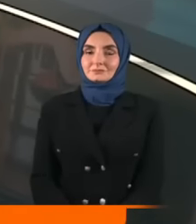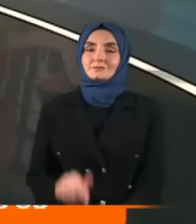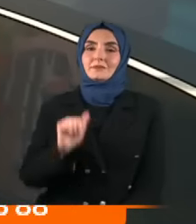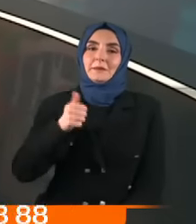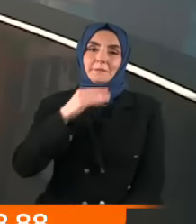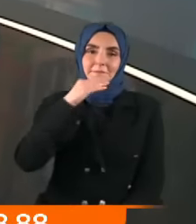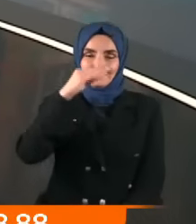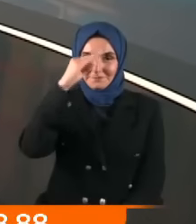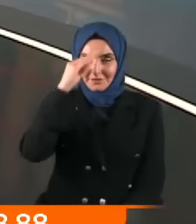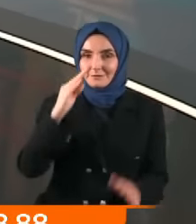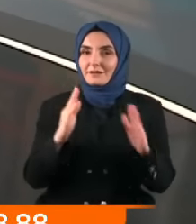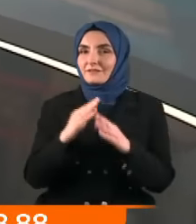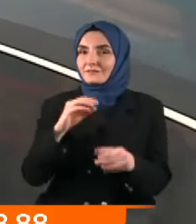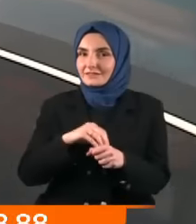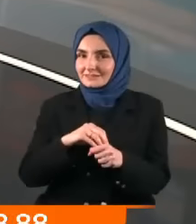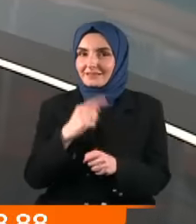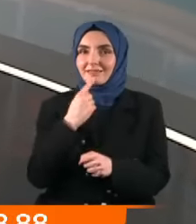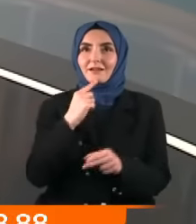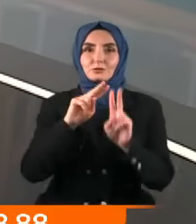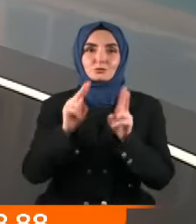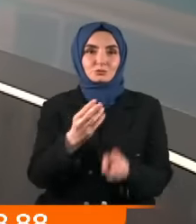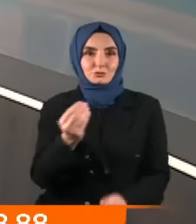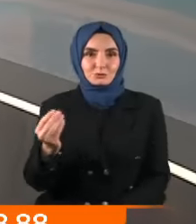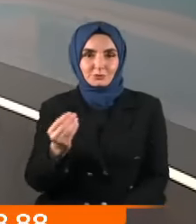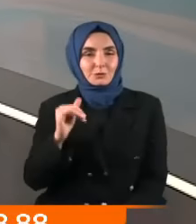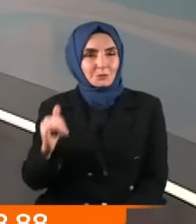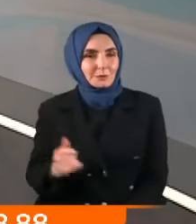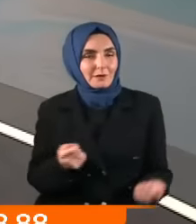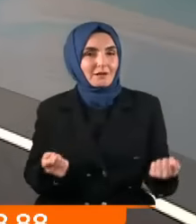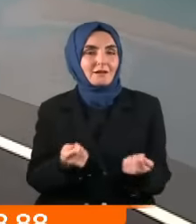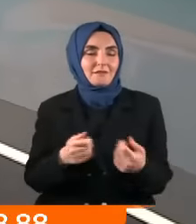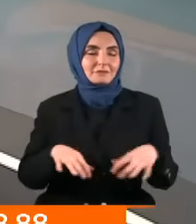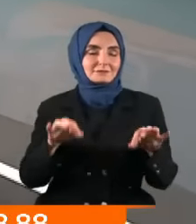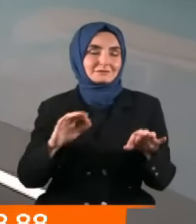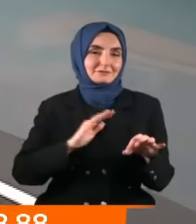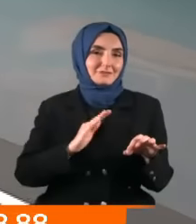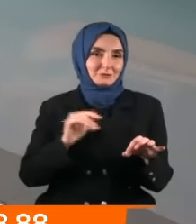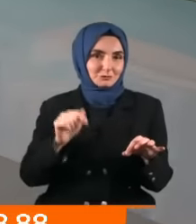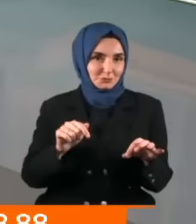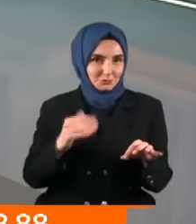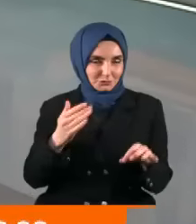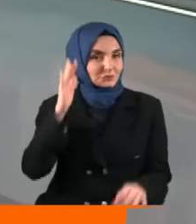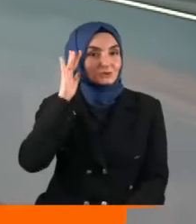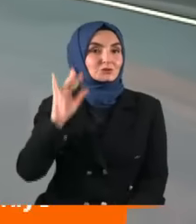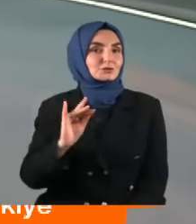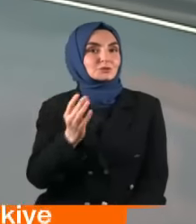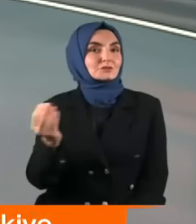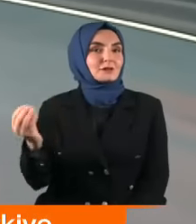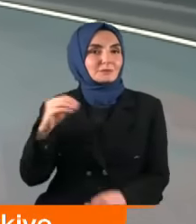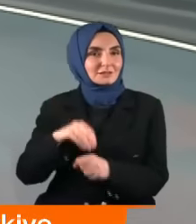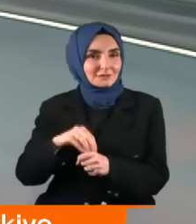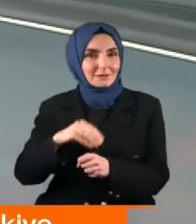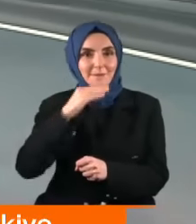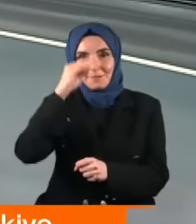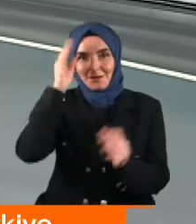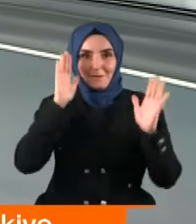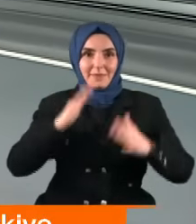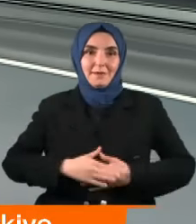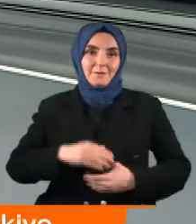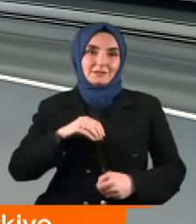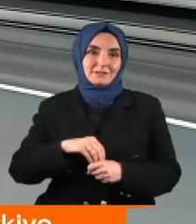Yarın bayram. Evlerde, tatlıcılarda hummalı bir hazırlık vardı bugün ve tabii camilerde de bayram namazı için kollar sıvandı. Camiler köşe bucak